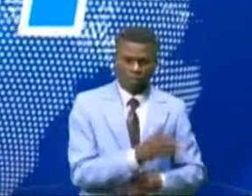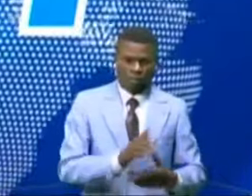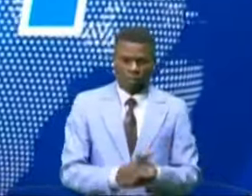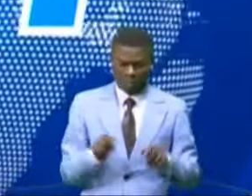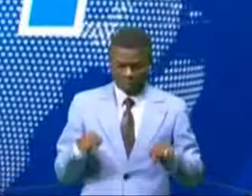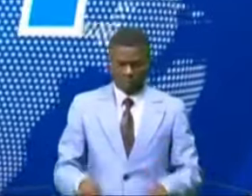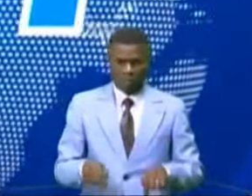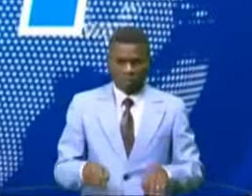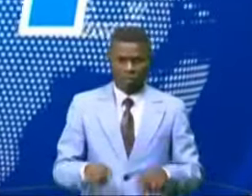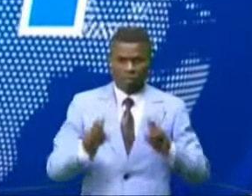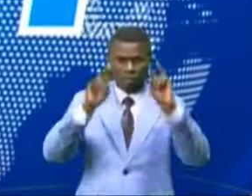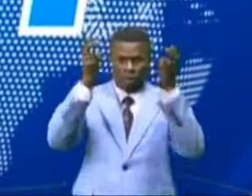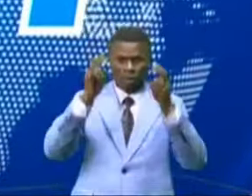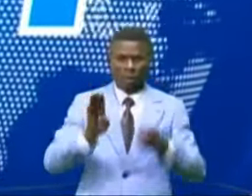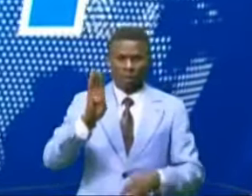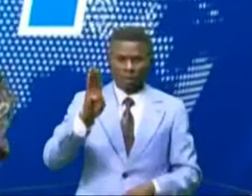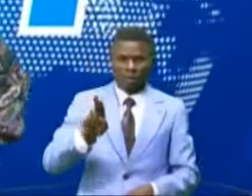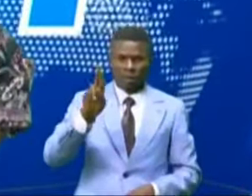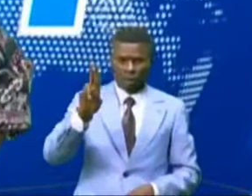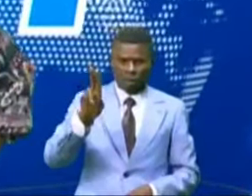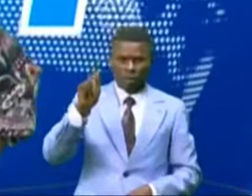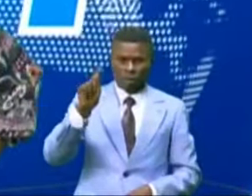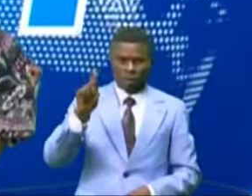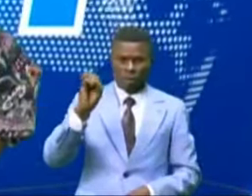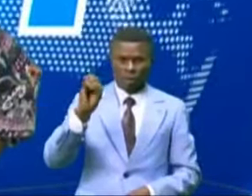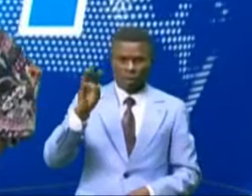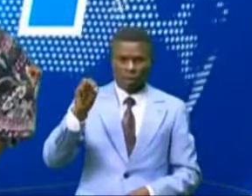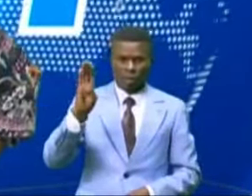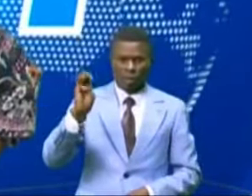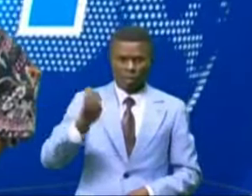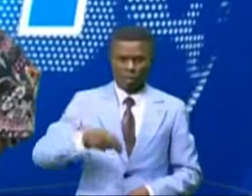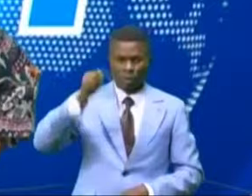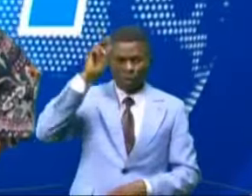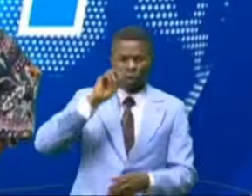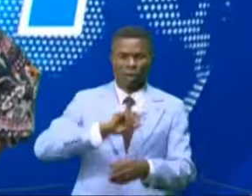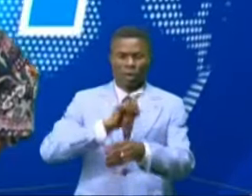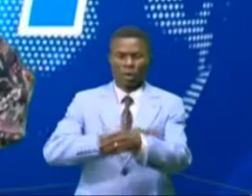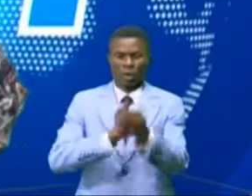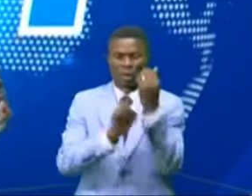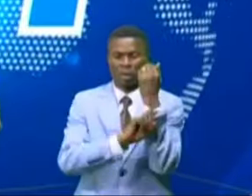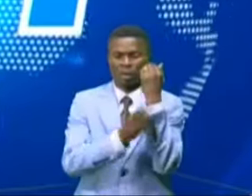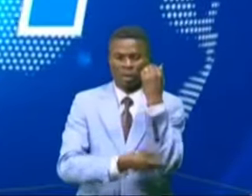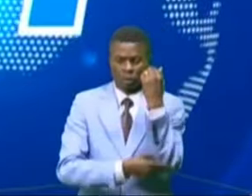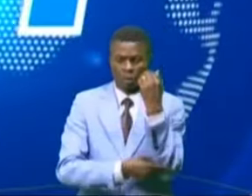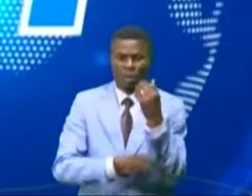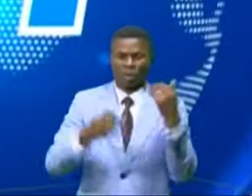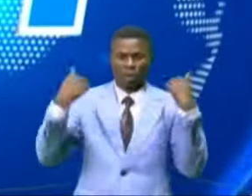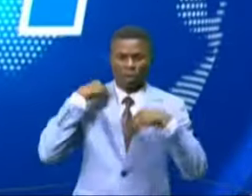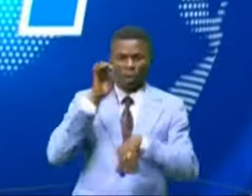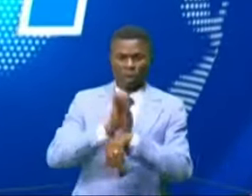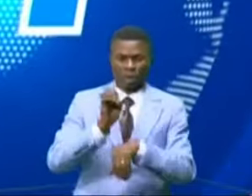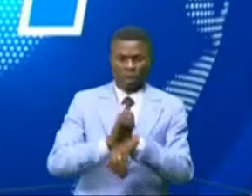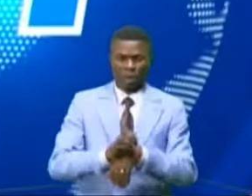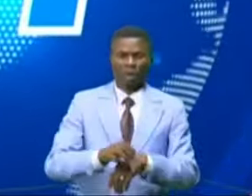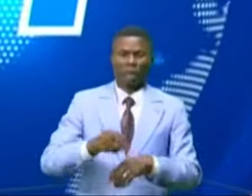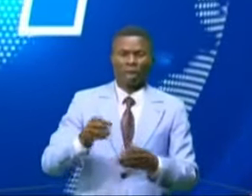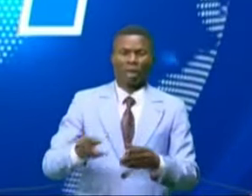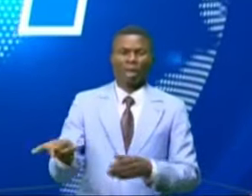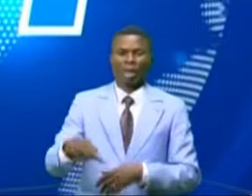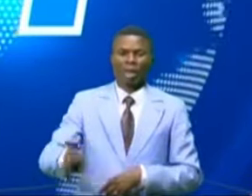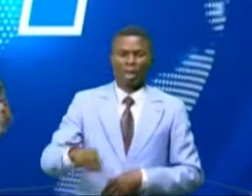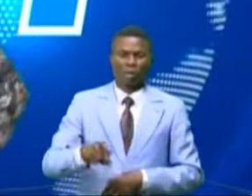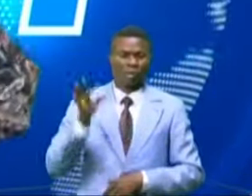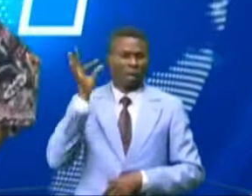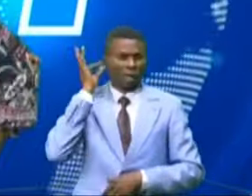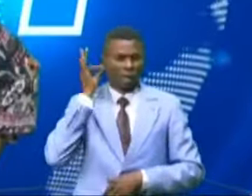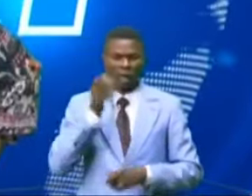En séjour dans la ville de Butembo, nous sommes dans le Nord Kivu. Le consul de la République démocratique du Congo à Mombasa au Kenya a